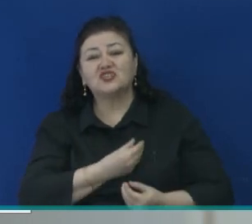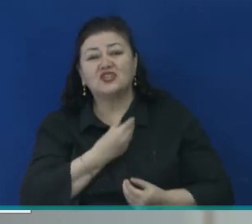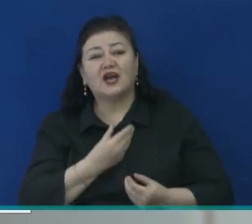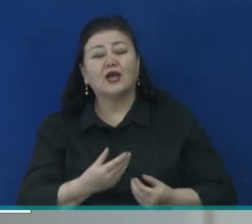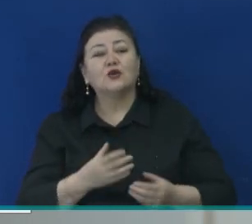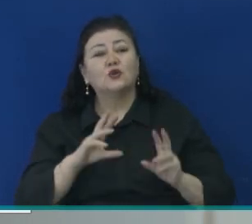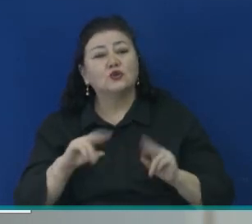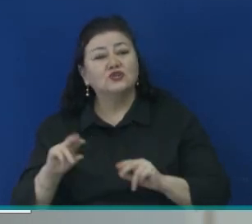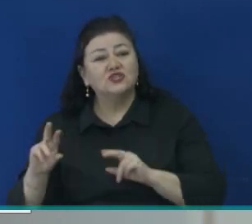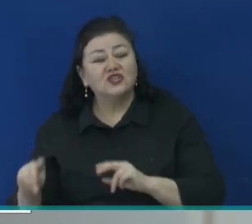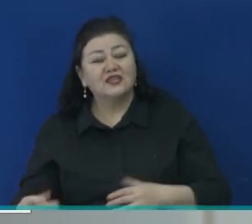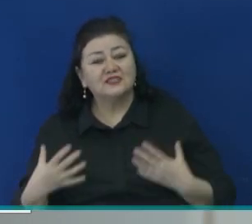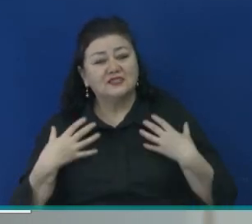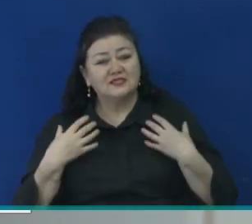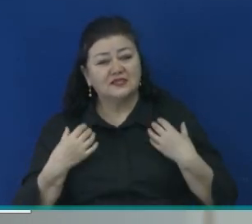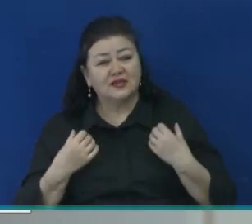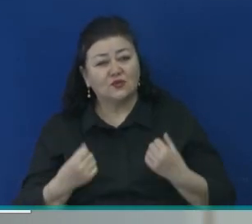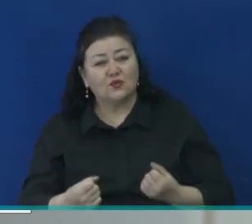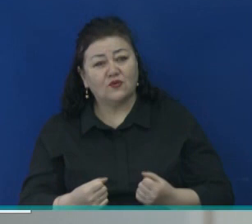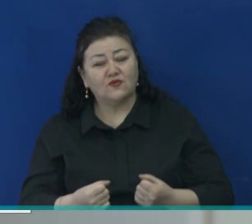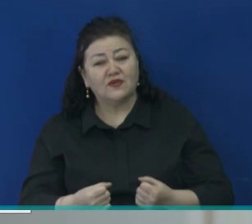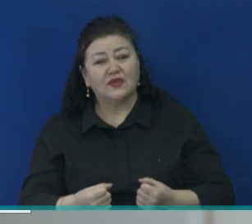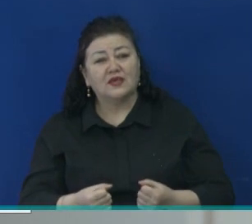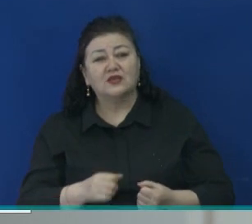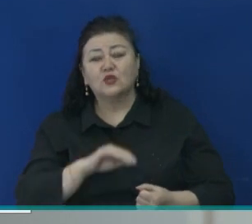денсаулық, семьяларыңызға амандық және де